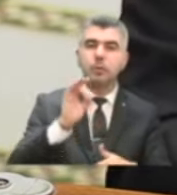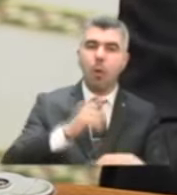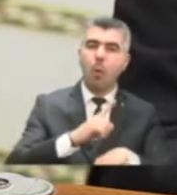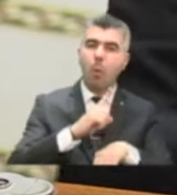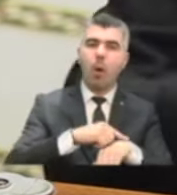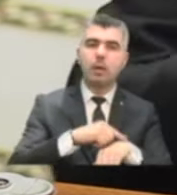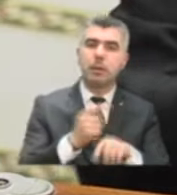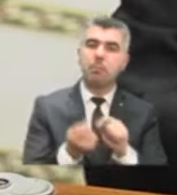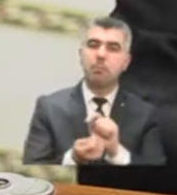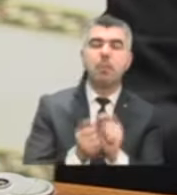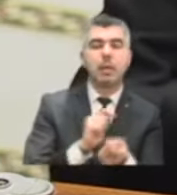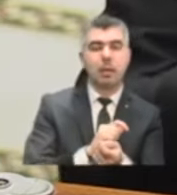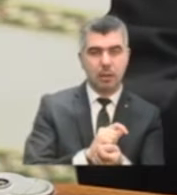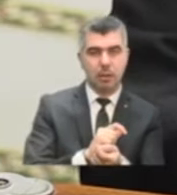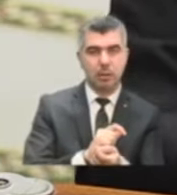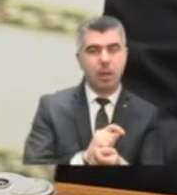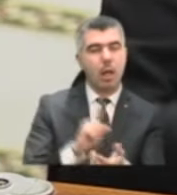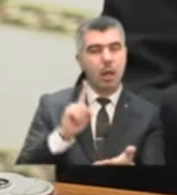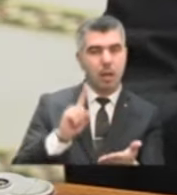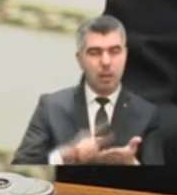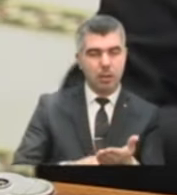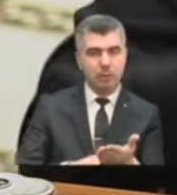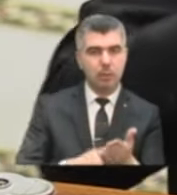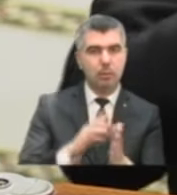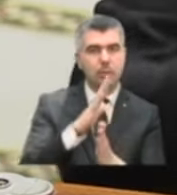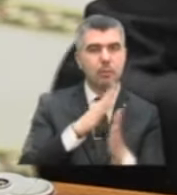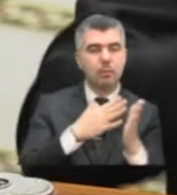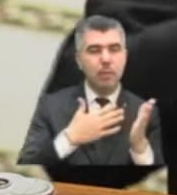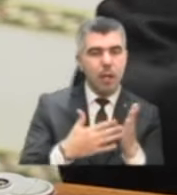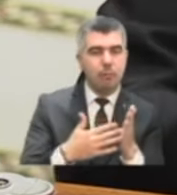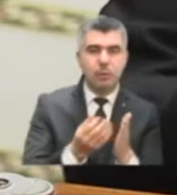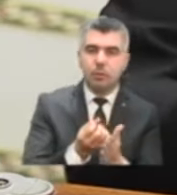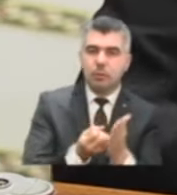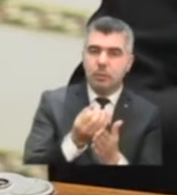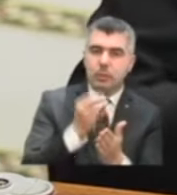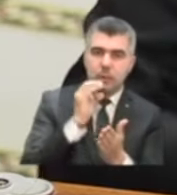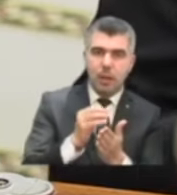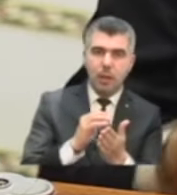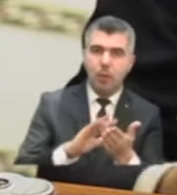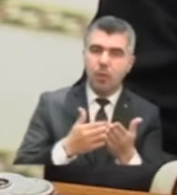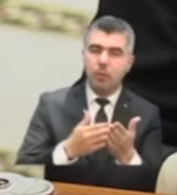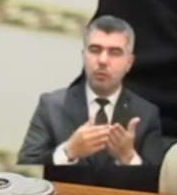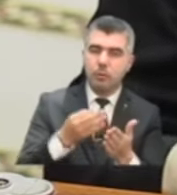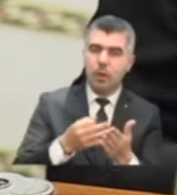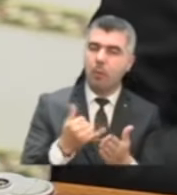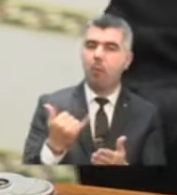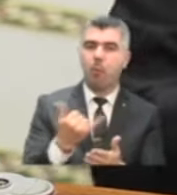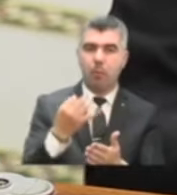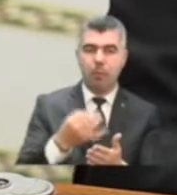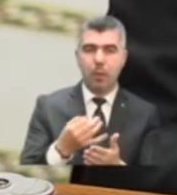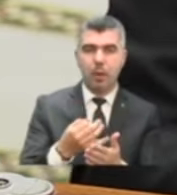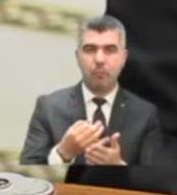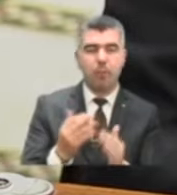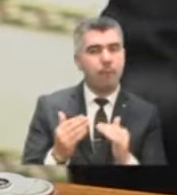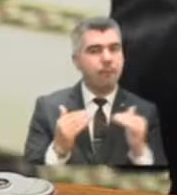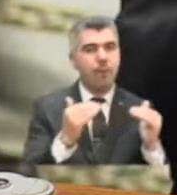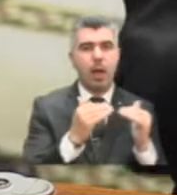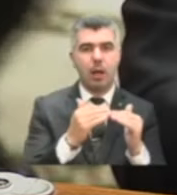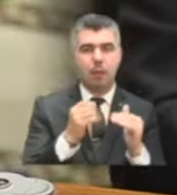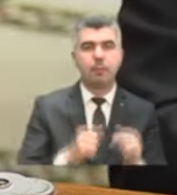باش تغير، وخصنا يكونوا عندنا برامج ديال تحسين السلامة ديال البنية التحتية الطرقية ديالنا، متفقين